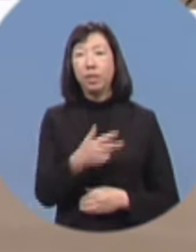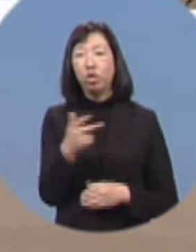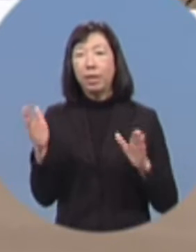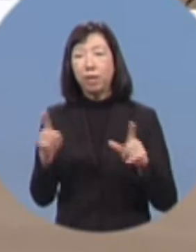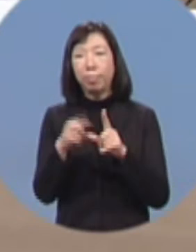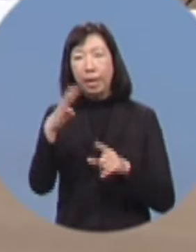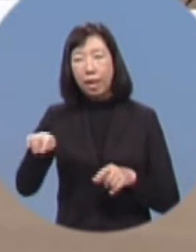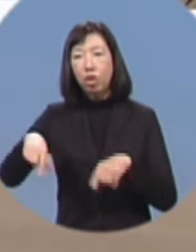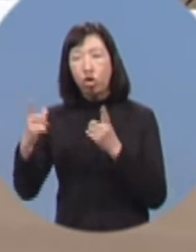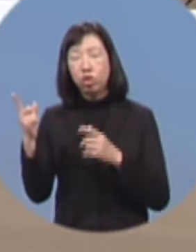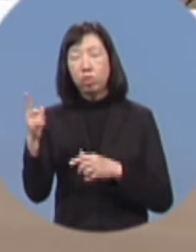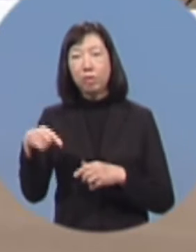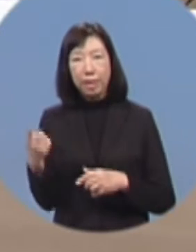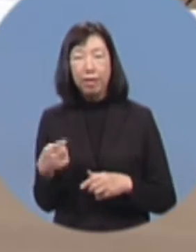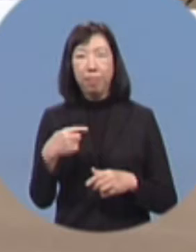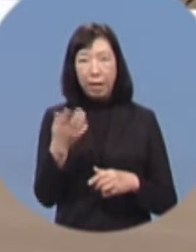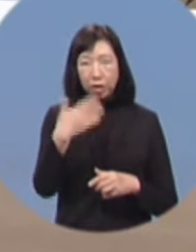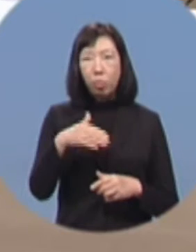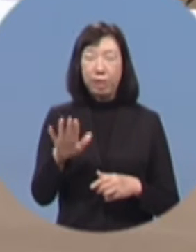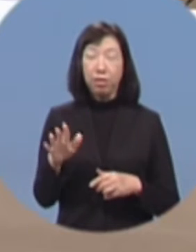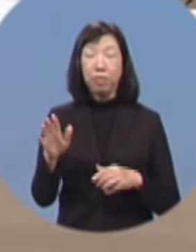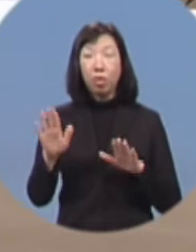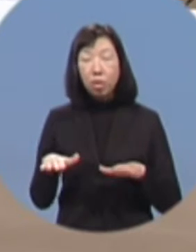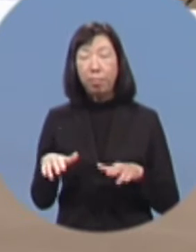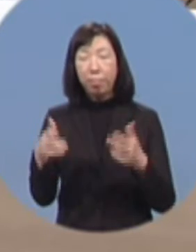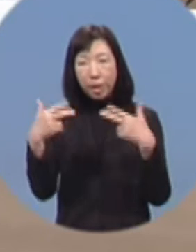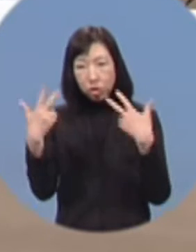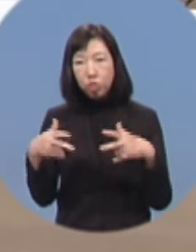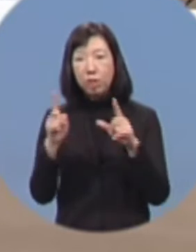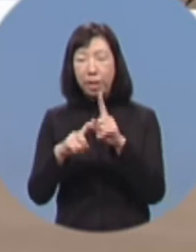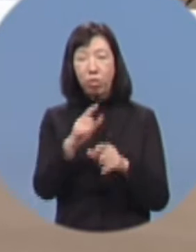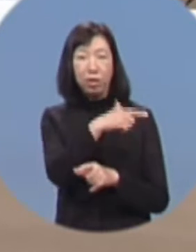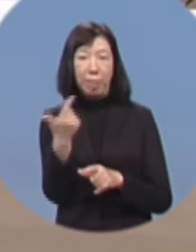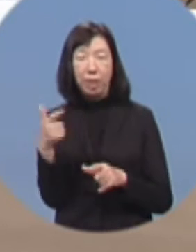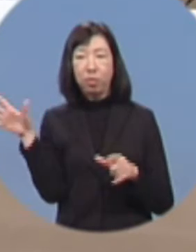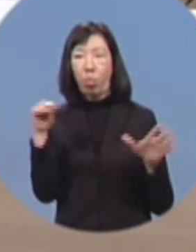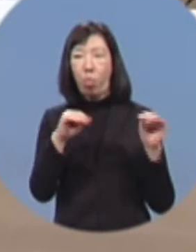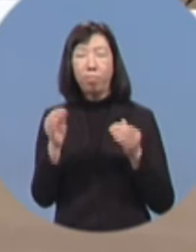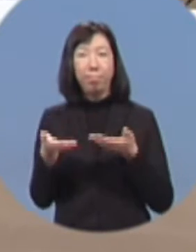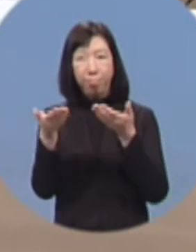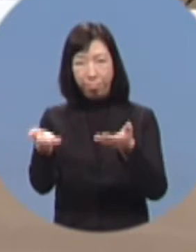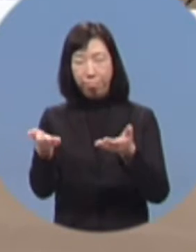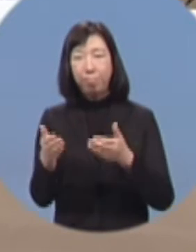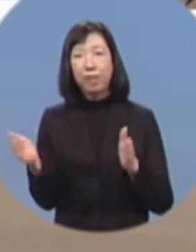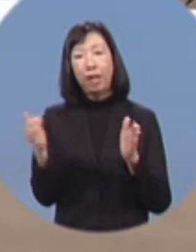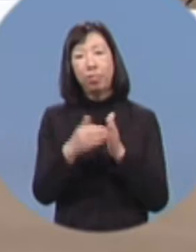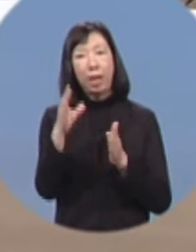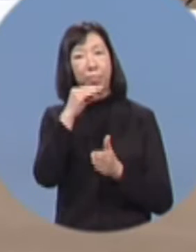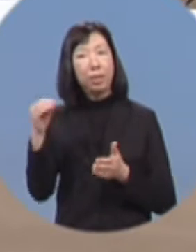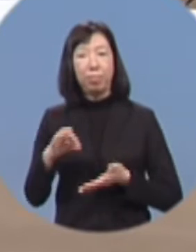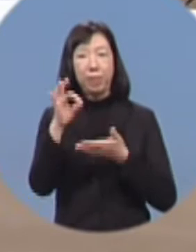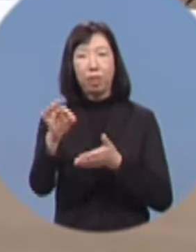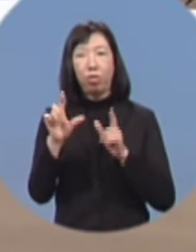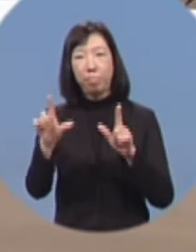ウィークリー千葉県、小杉真希です。 麻生千恵です。 この番組では毎週千葉県のさまざまな話題をお届けしています。 番組のおしまい